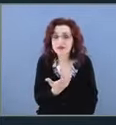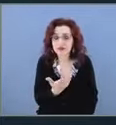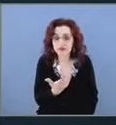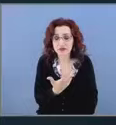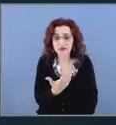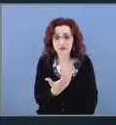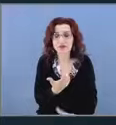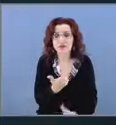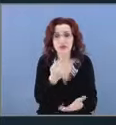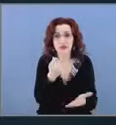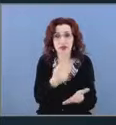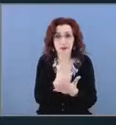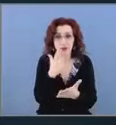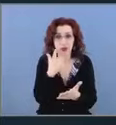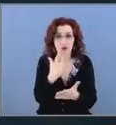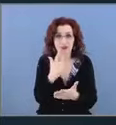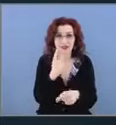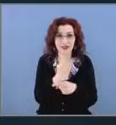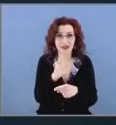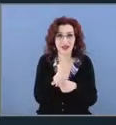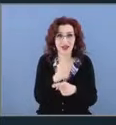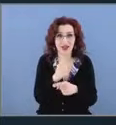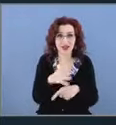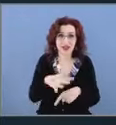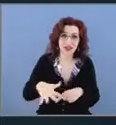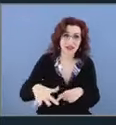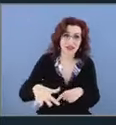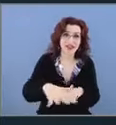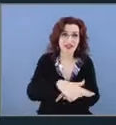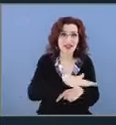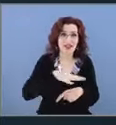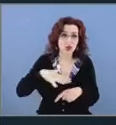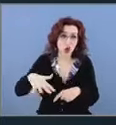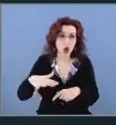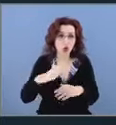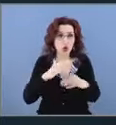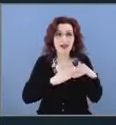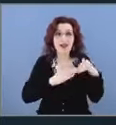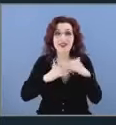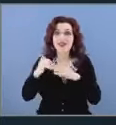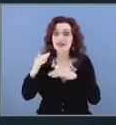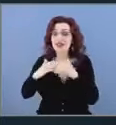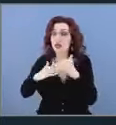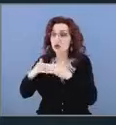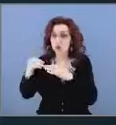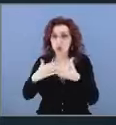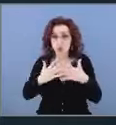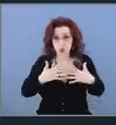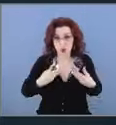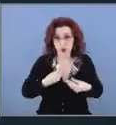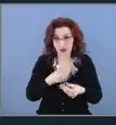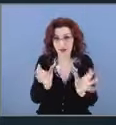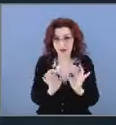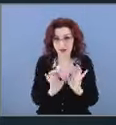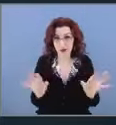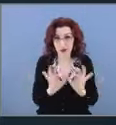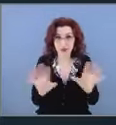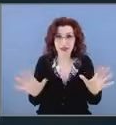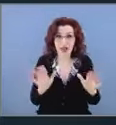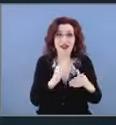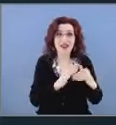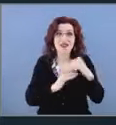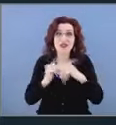del territorio le nostre infrastrutture, no? Le infrastrutture che il mondo della ricerca può dare, può mettere a